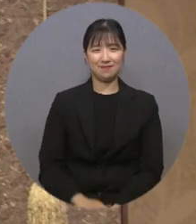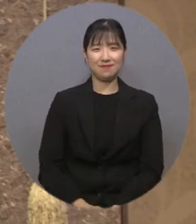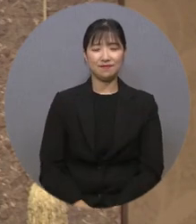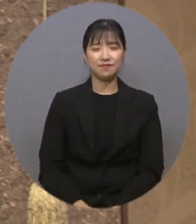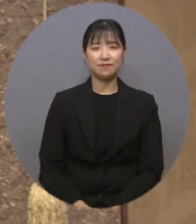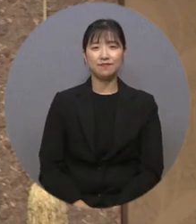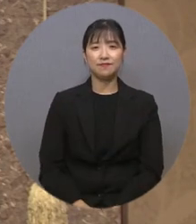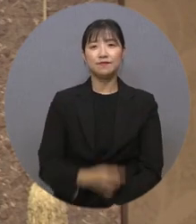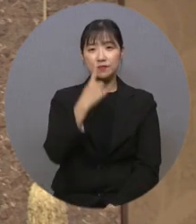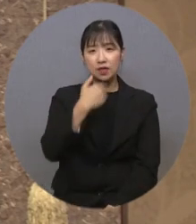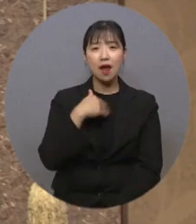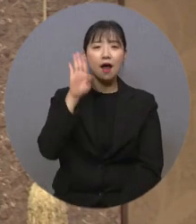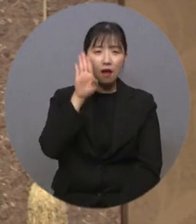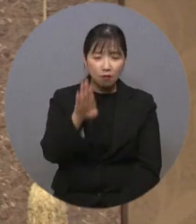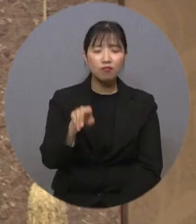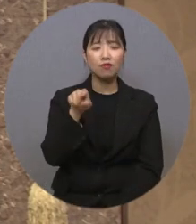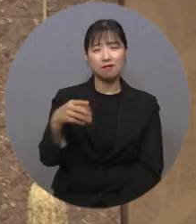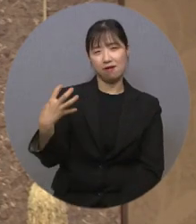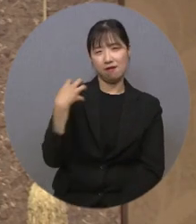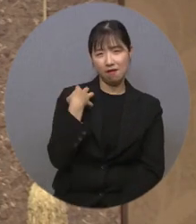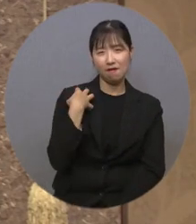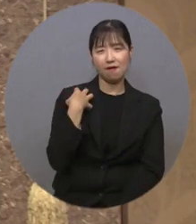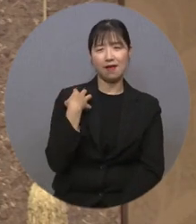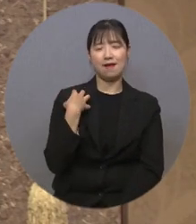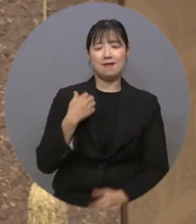거죠. 제가 앞으로도 그 역할을